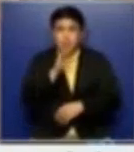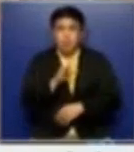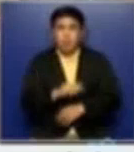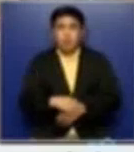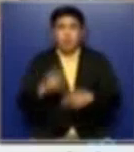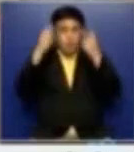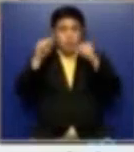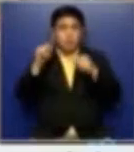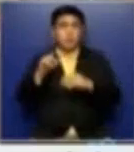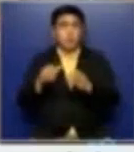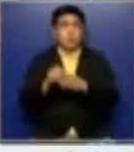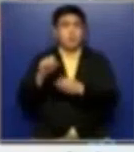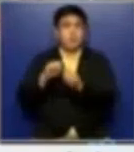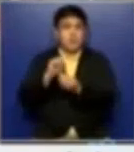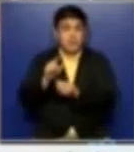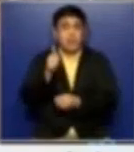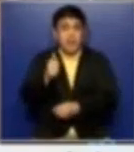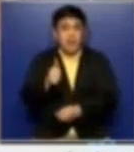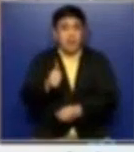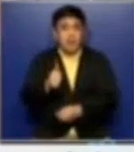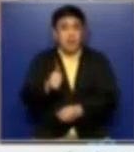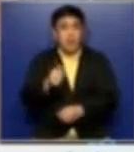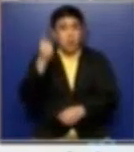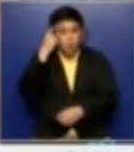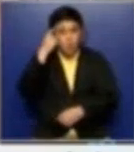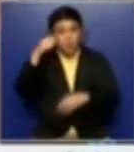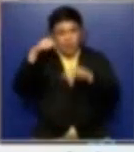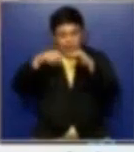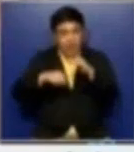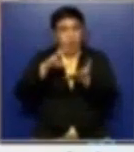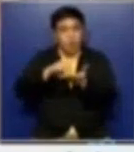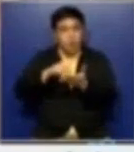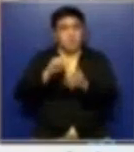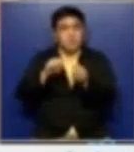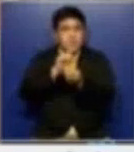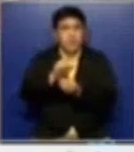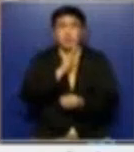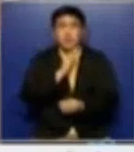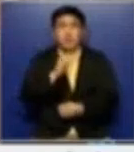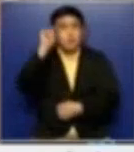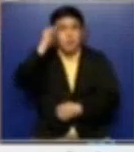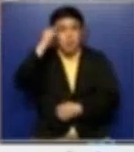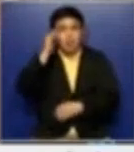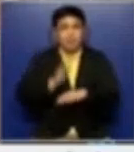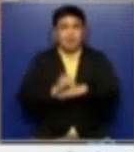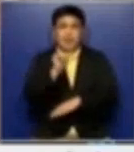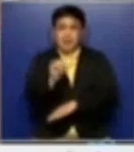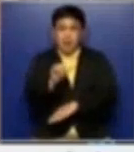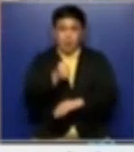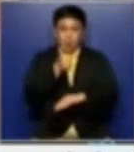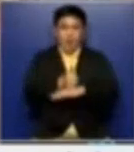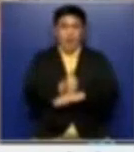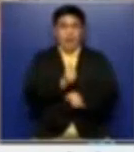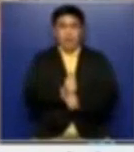ณก็เป็นหัวหน้าทีมเศรษฐกิจได้ก็เพราะว่าเขารู้เรื่องเศรษฐกิจแล้วก็ทำได้ถ้าท่านไม่รู้มาเป็นหัวหน้าทีม